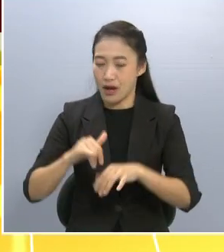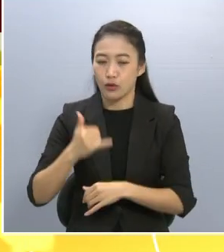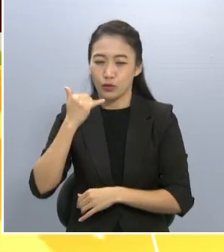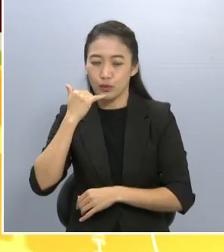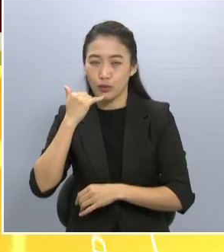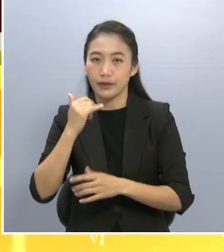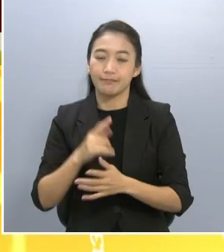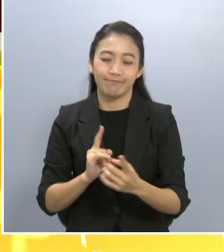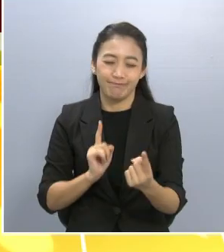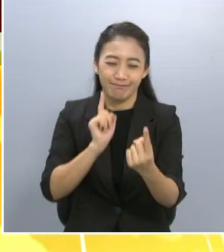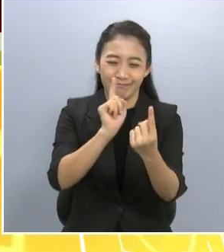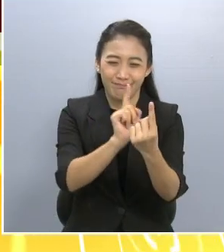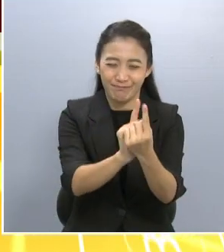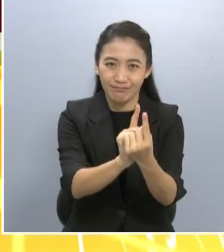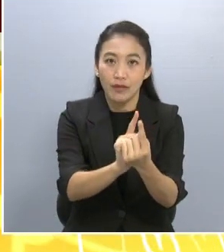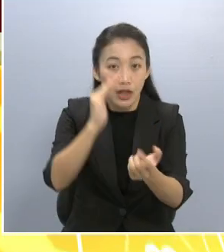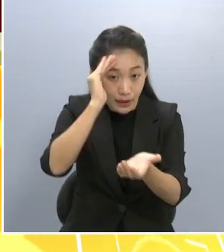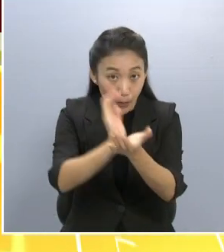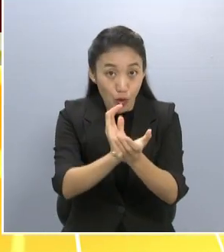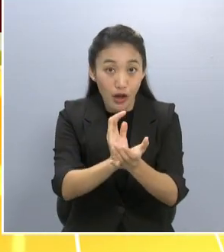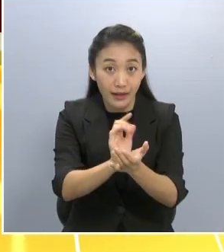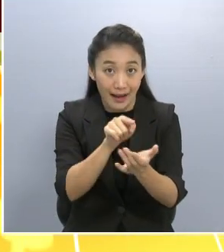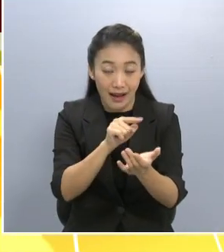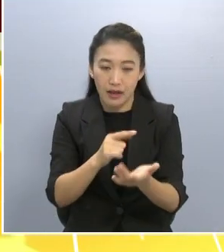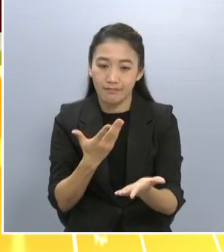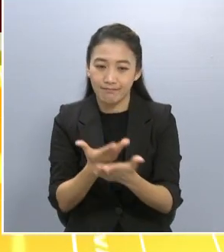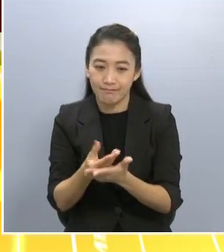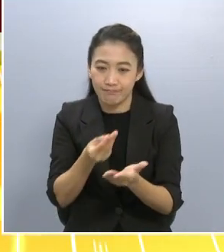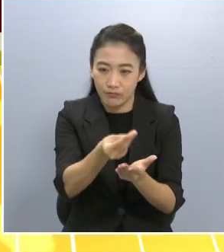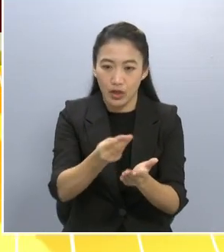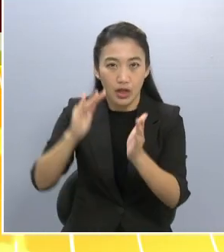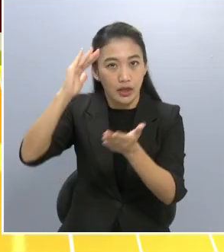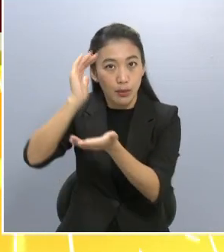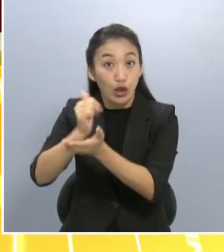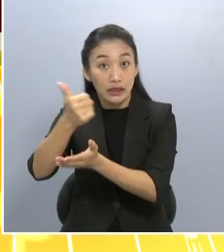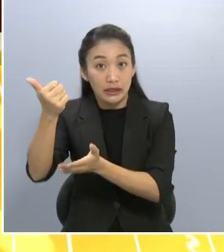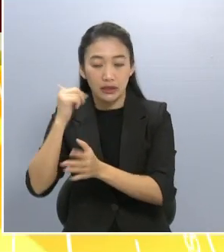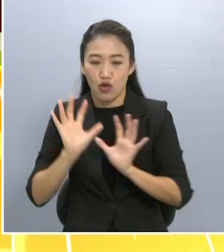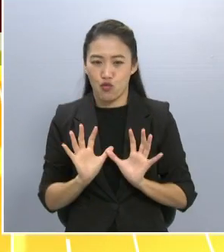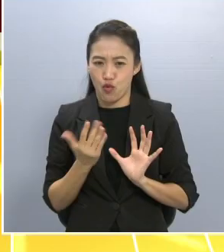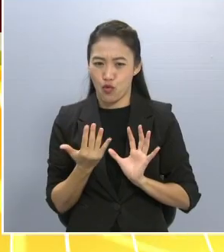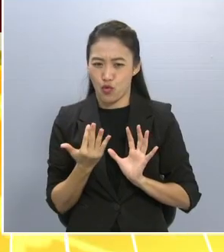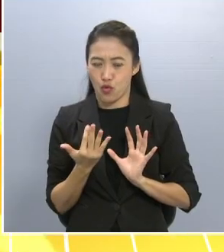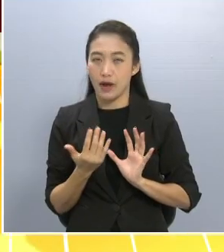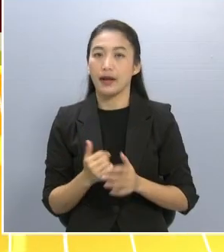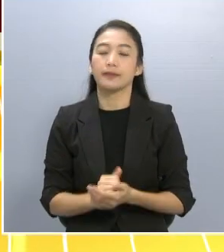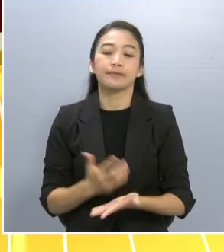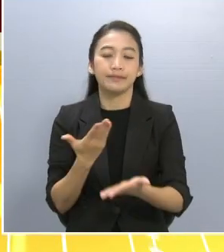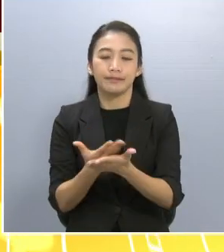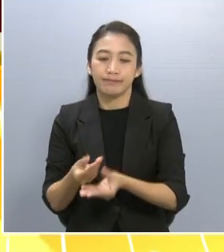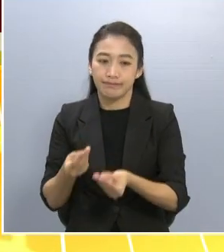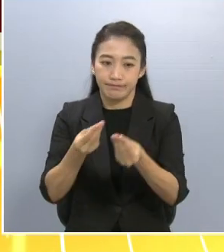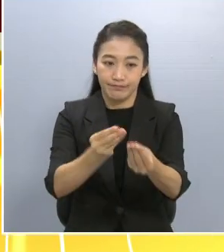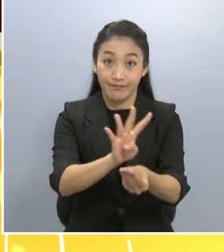อยู่ที่ลานจอดรถหลังโรงพักเมืองกาฬสินธุ์พอรับมอบเงินเสร็จส่งสัญญาณให้เจ้าหน้าที่แล้ว